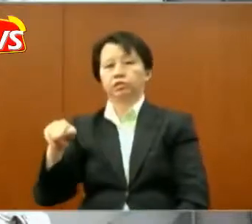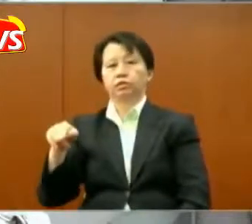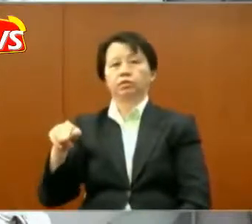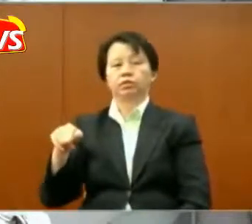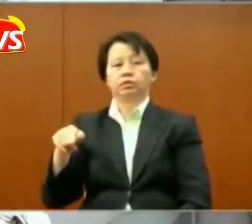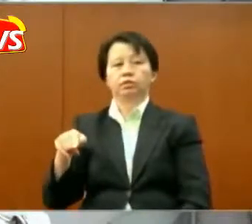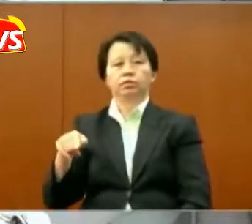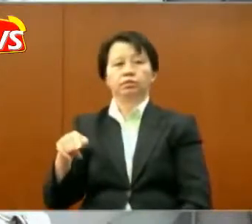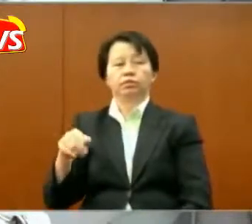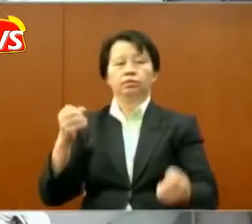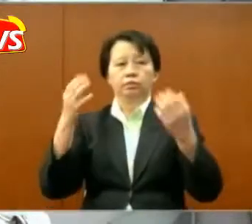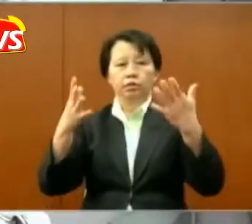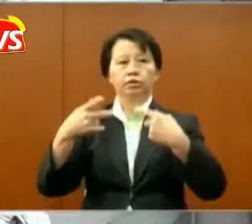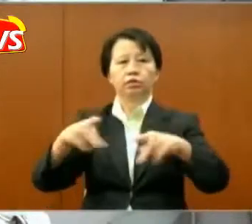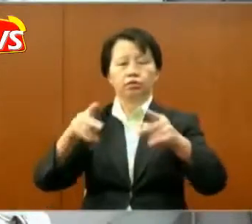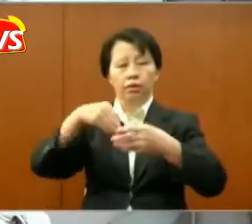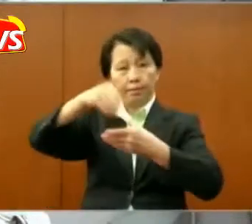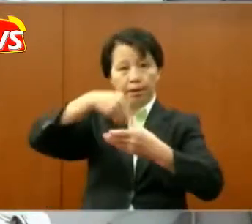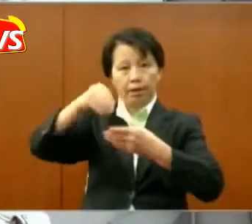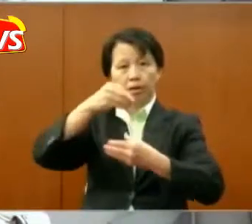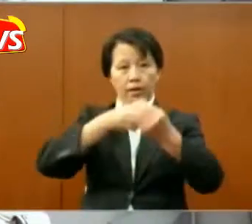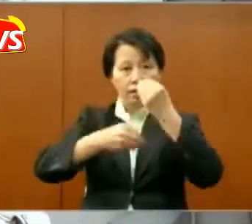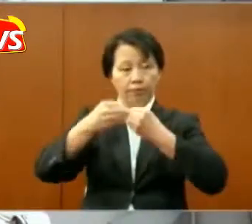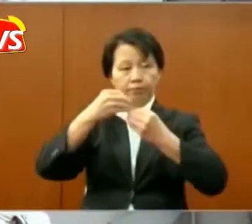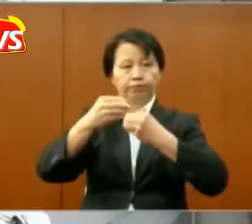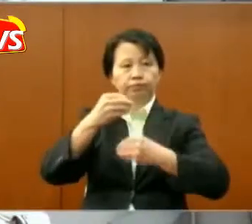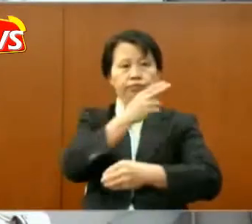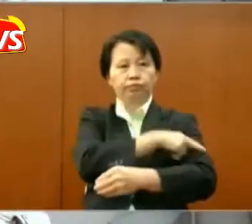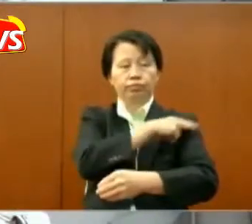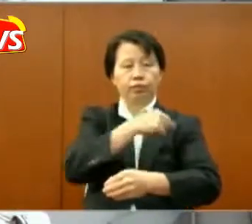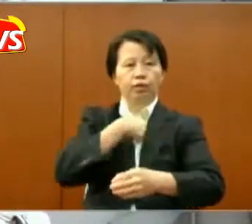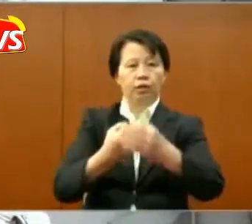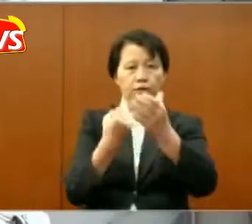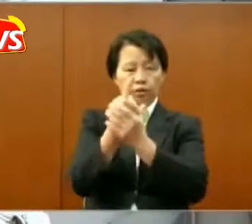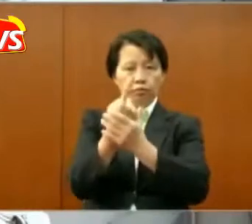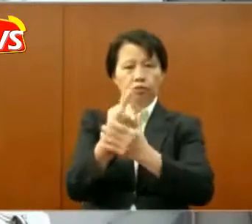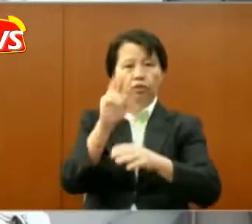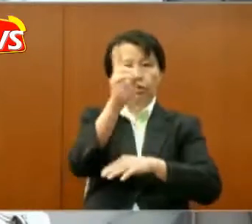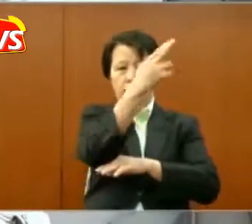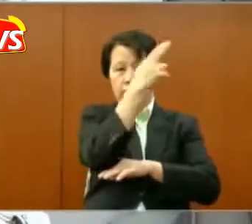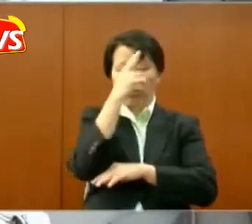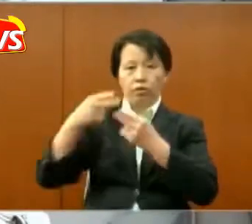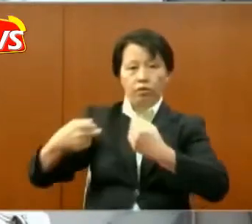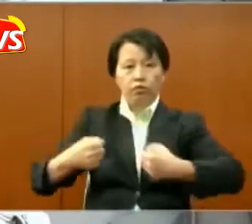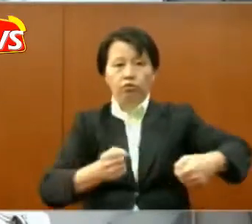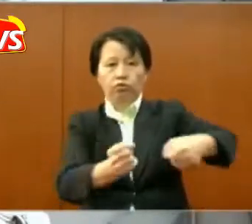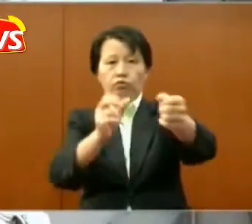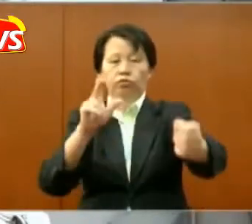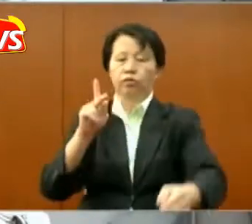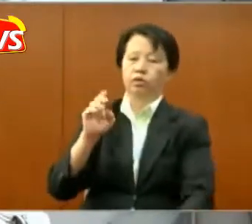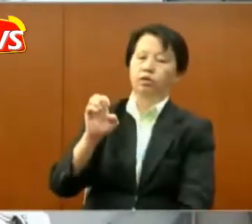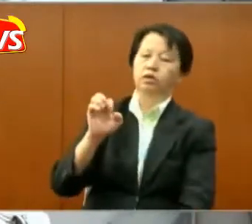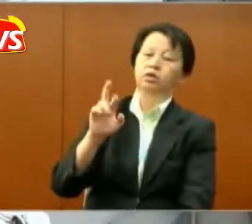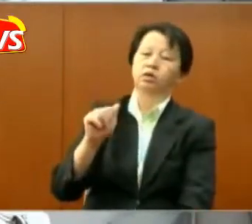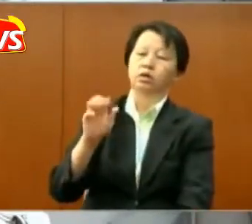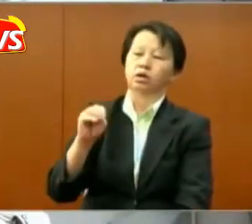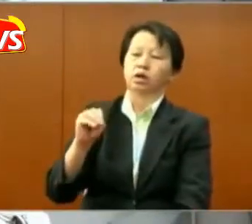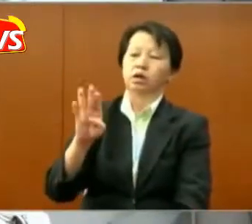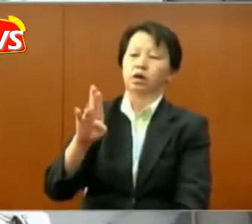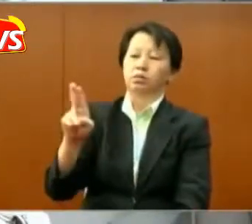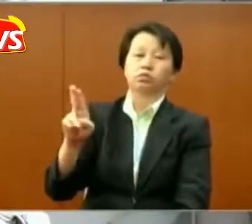Taman kekal pengelola makanan Tuan Speaker yang saya pernah bangkitkan di hutan simpanan Sungai Kerambu, Kuala Langgar Selatan masih belum